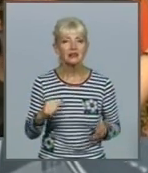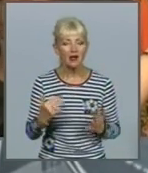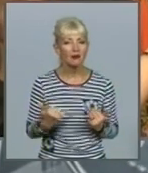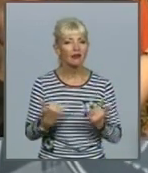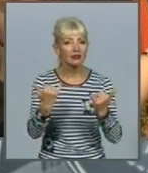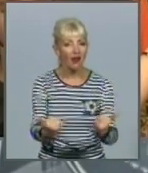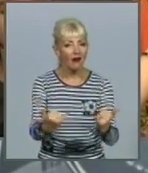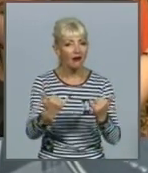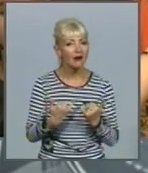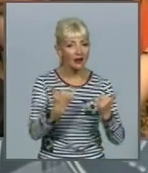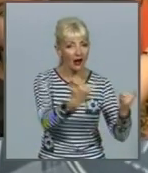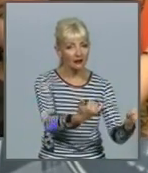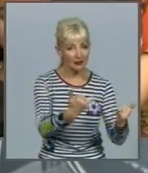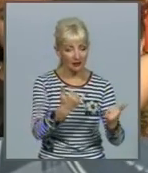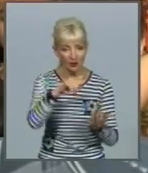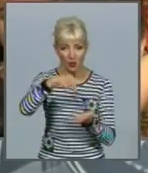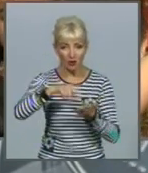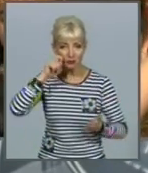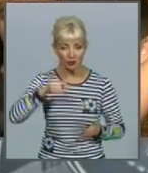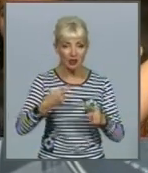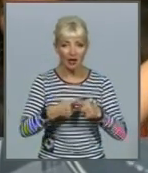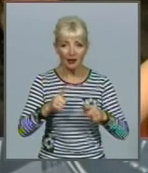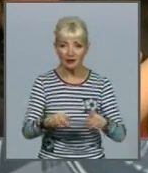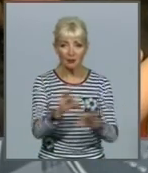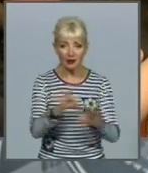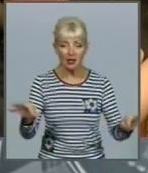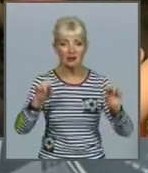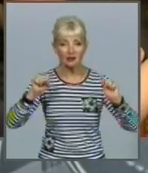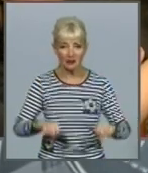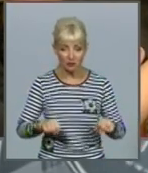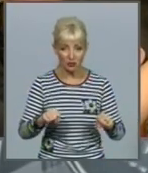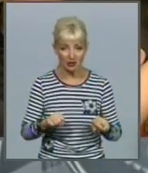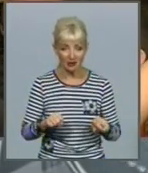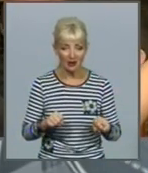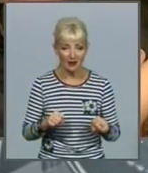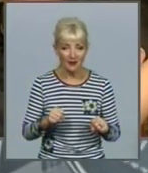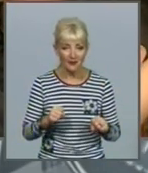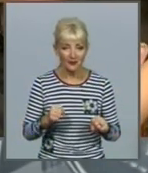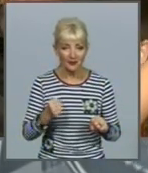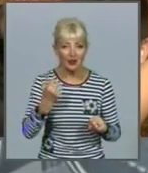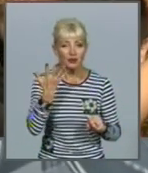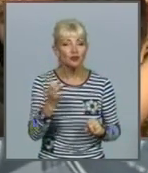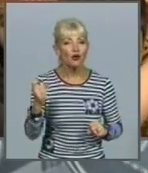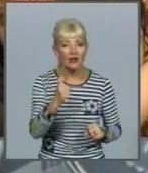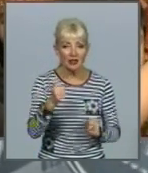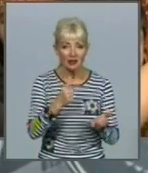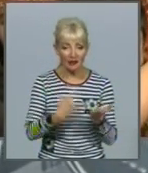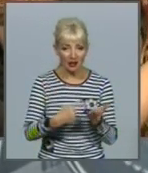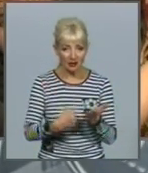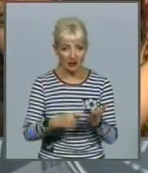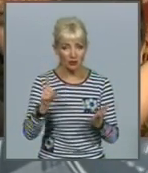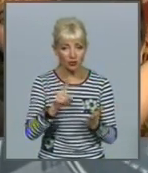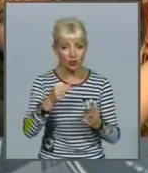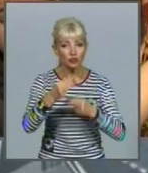І це прекрасна можливість очередной раз доказать, что через культуру,